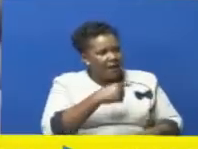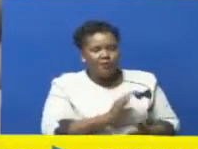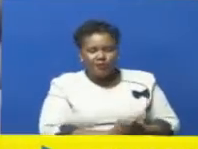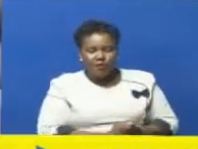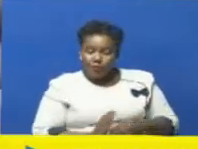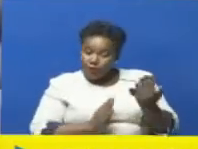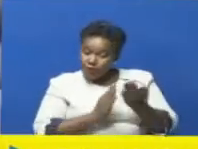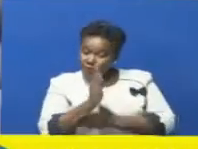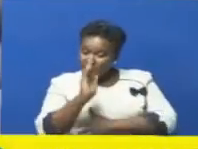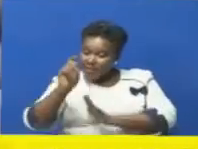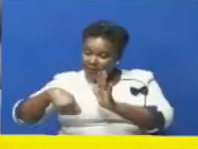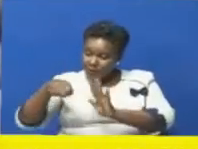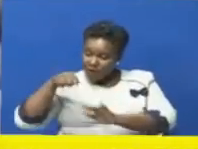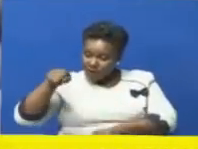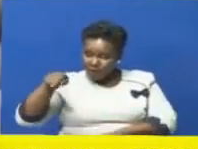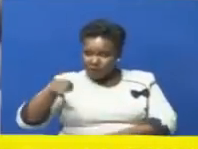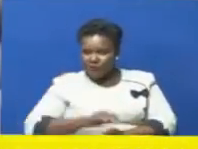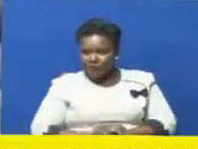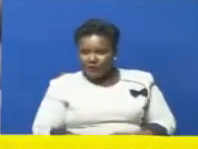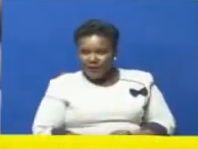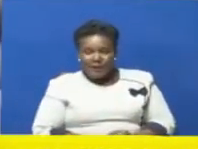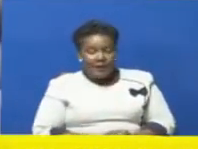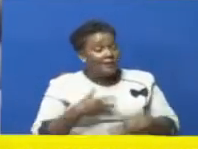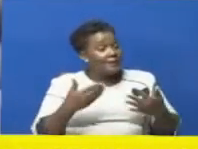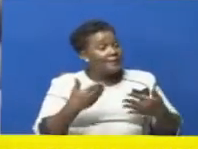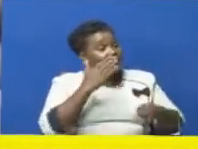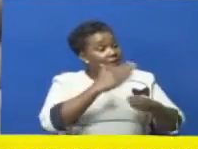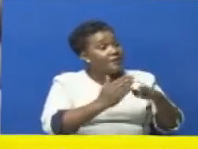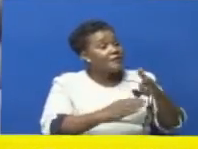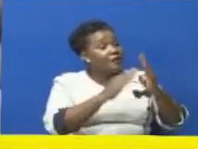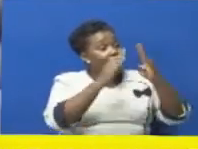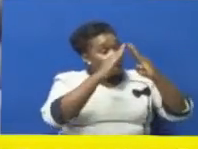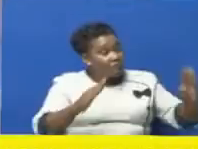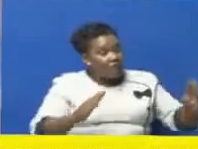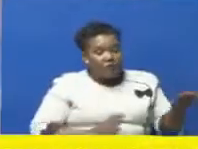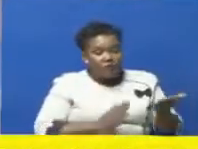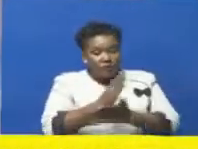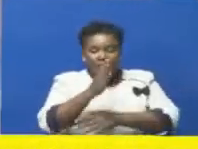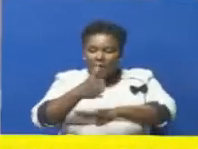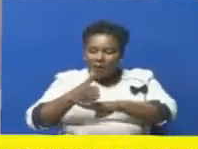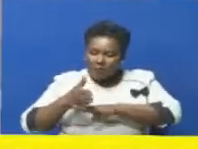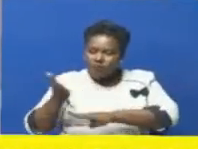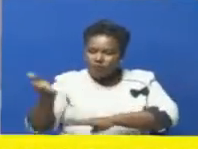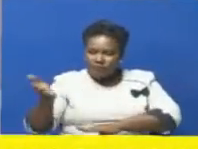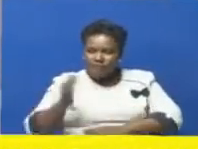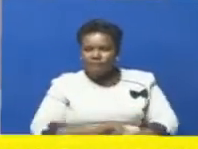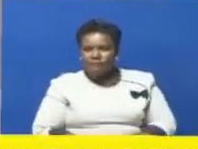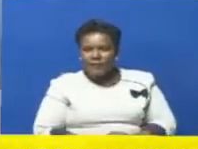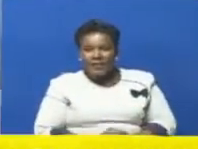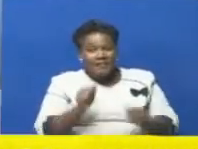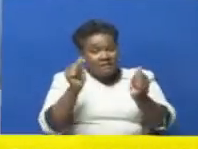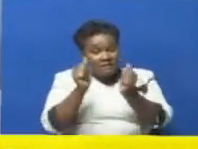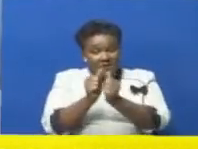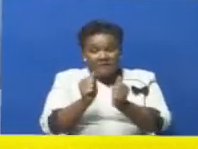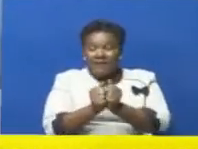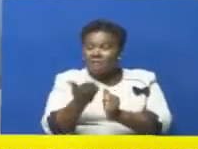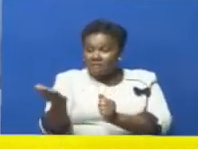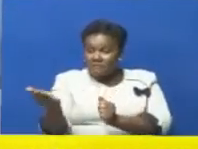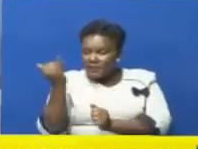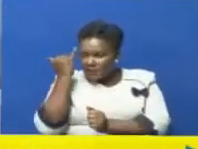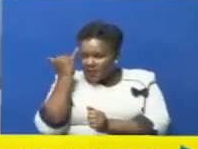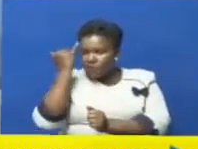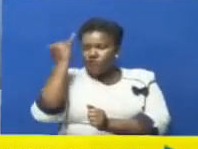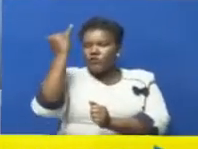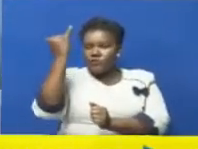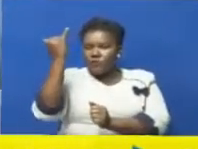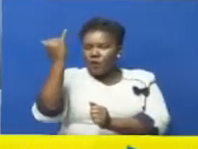sana mpaka nimekuwa na mimi na makazi yangu sasa kupitia kampuni hii. Zana hizi zinabuniwa kwa kuzingatia mazingira na